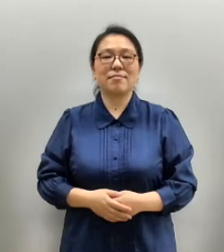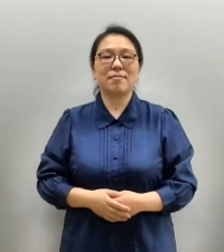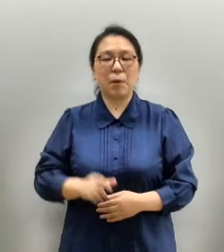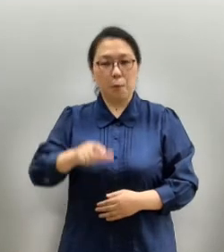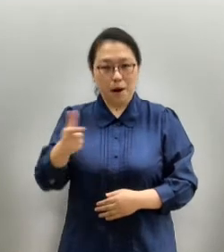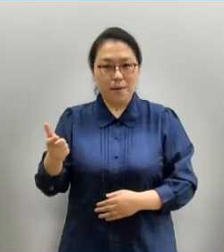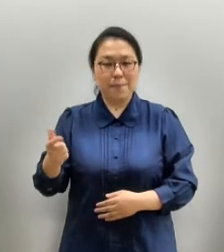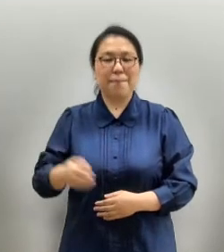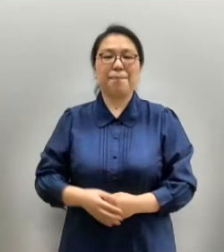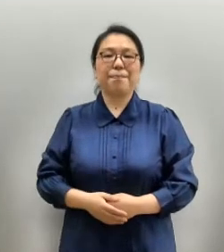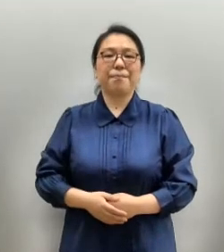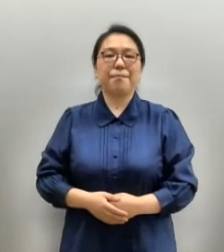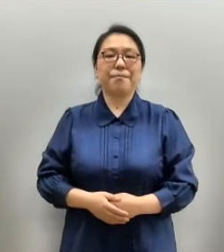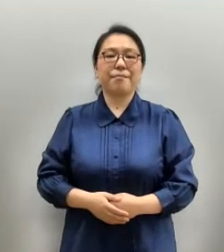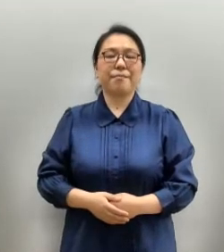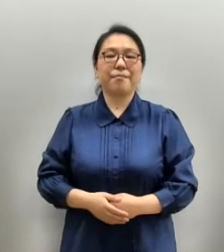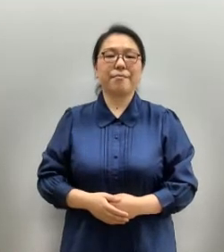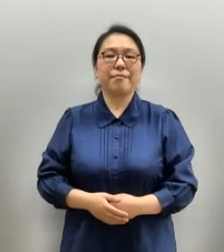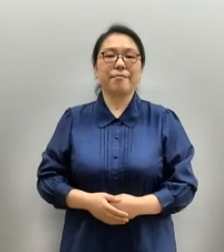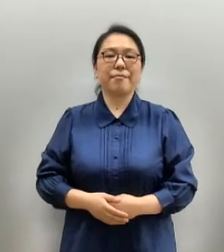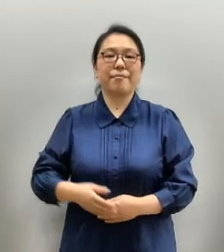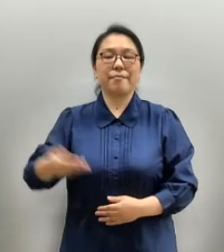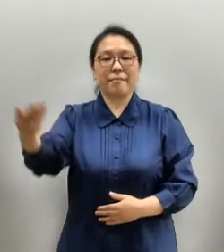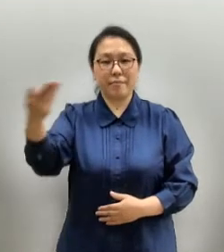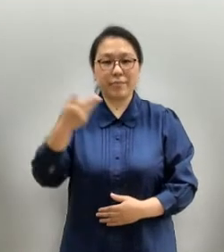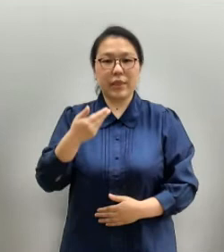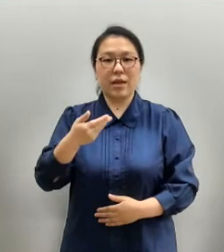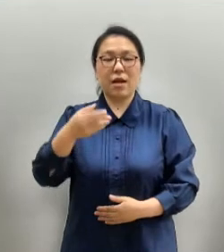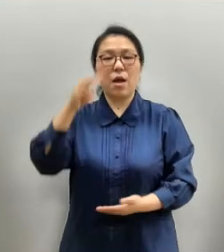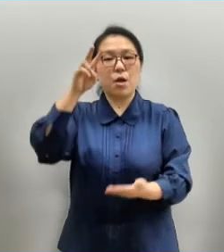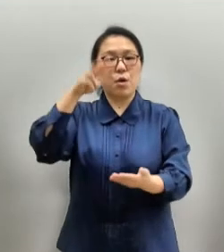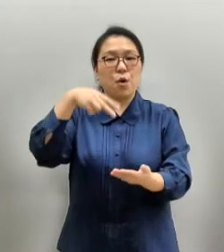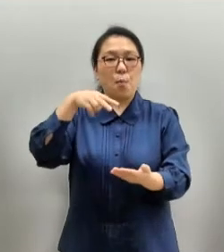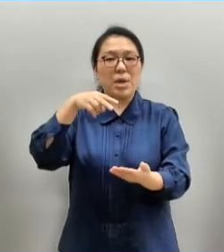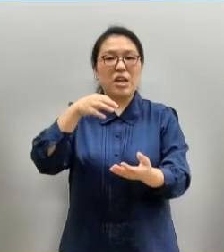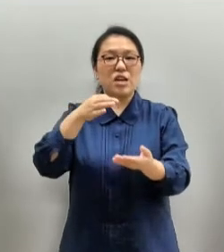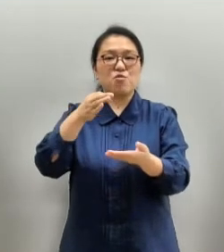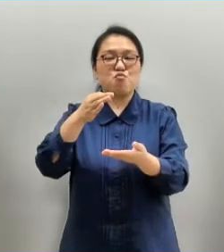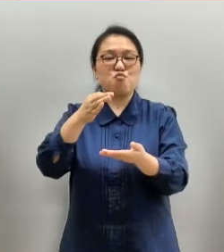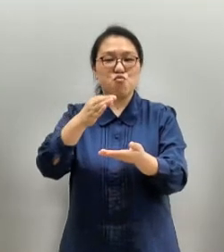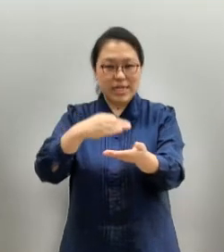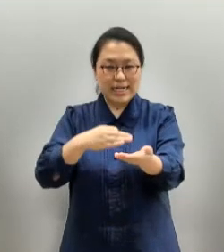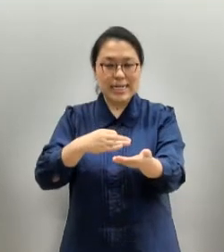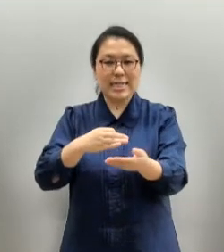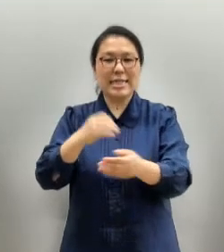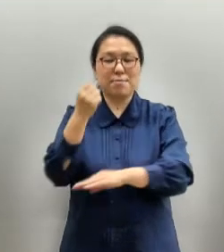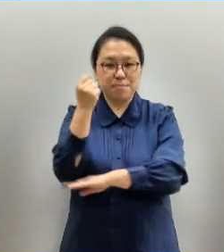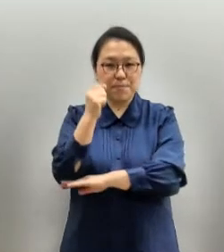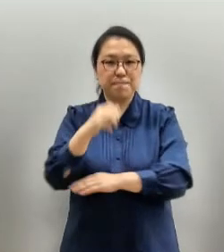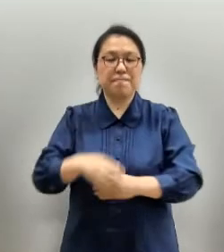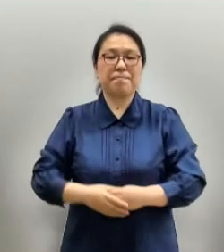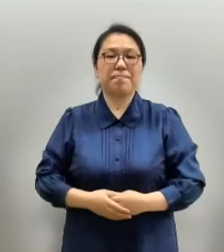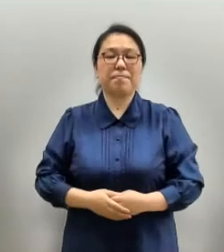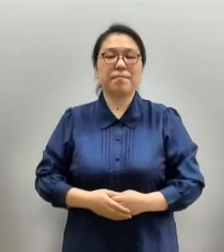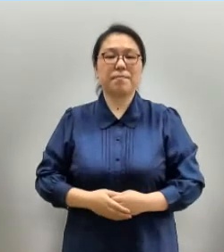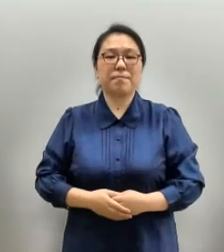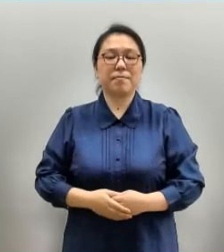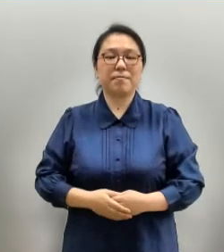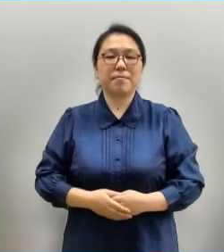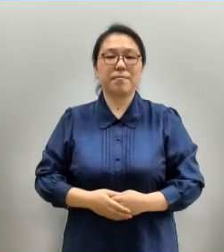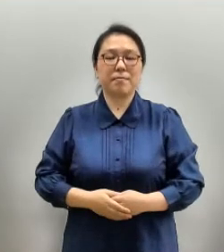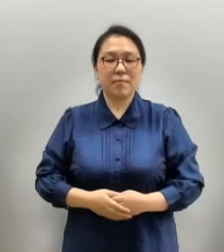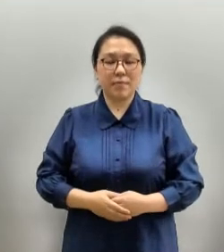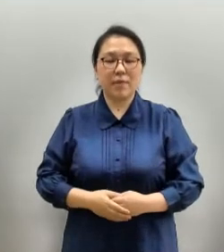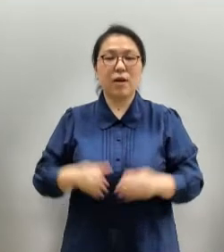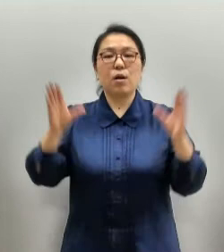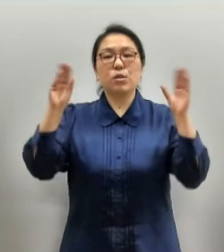それでは 読売新聞の下山田です。 資料3の情報公表